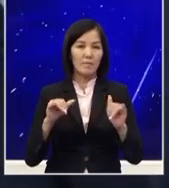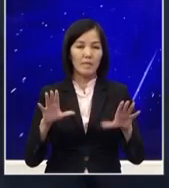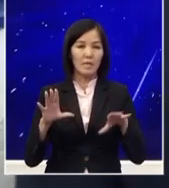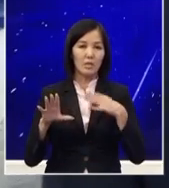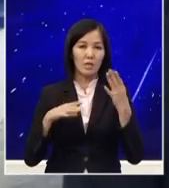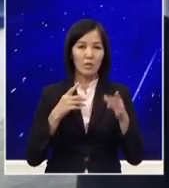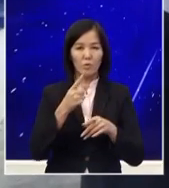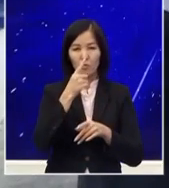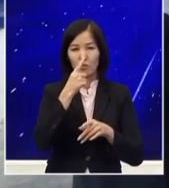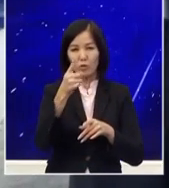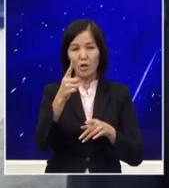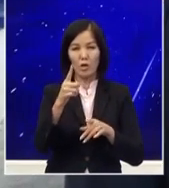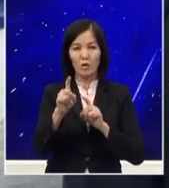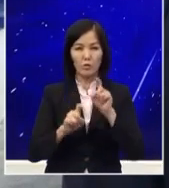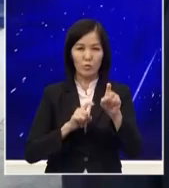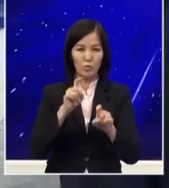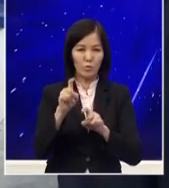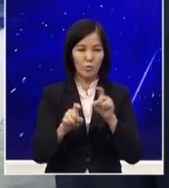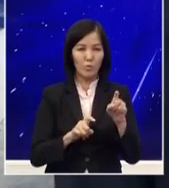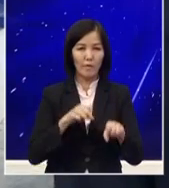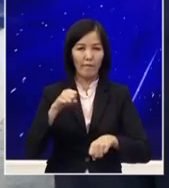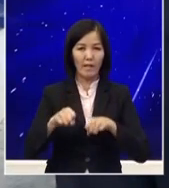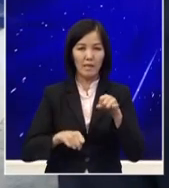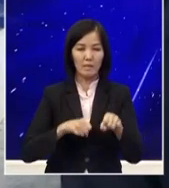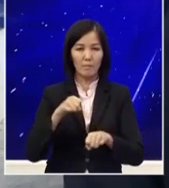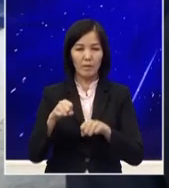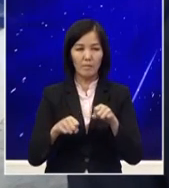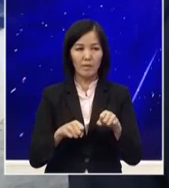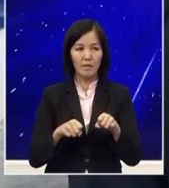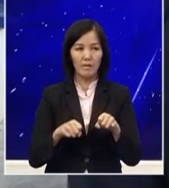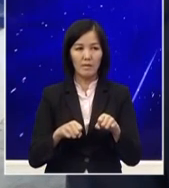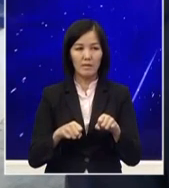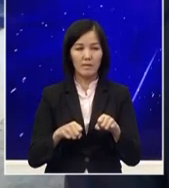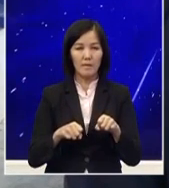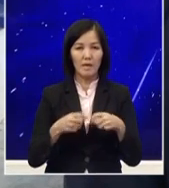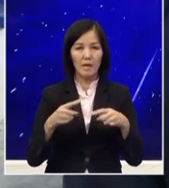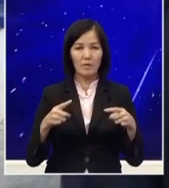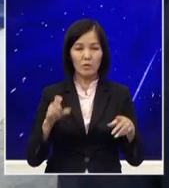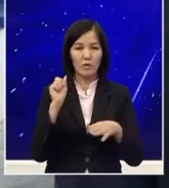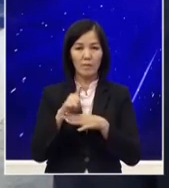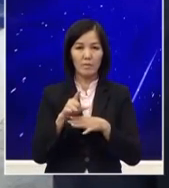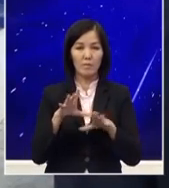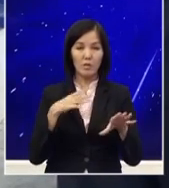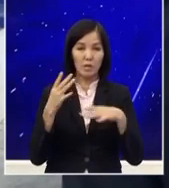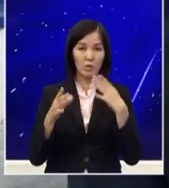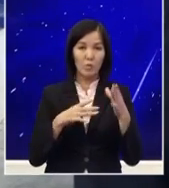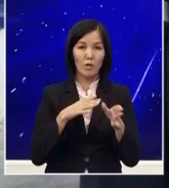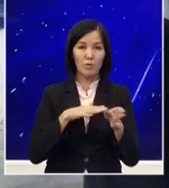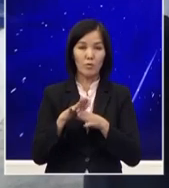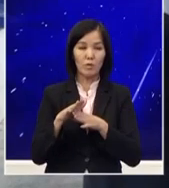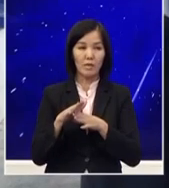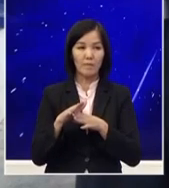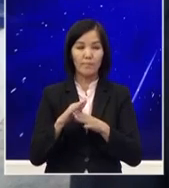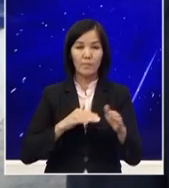ұзаққа жүгіру және де велосипедпен отырып ұзаққа тебу деген сияқты сондай сондай. Өйткені жүз спорты